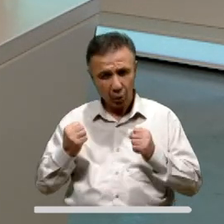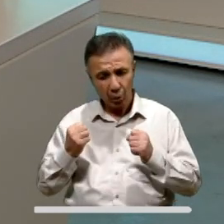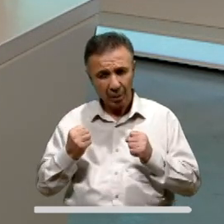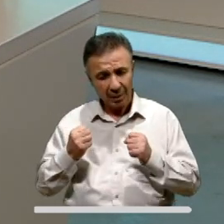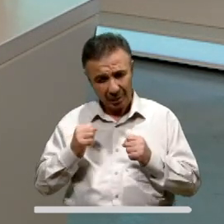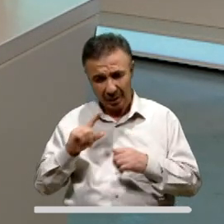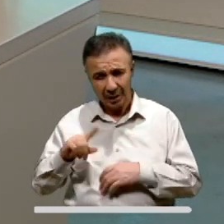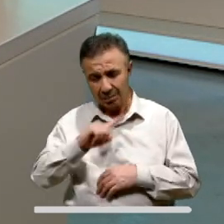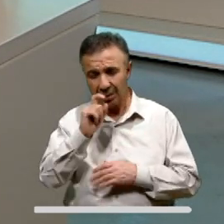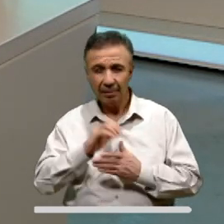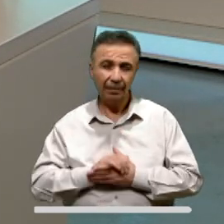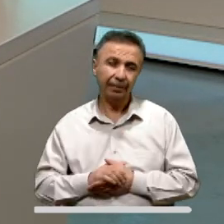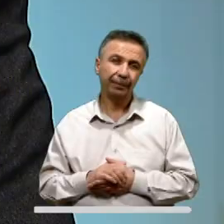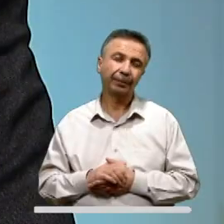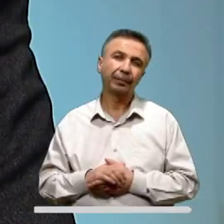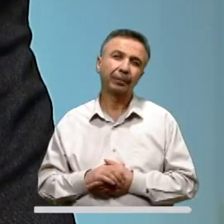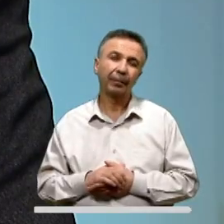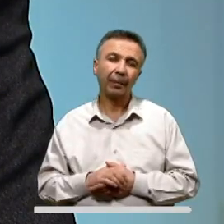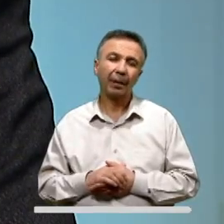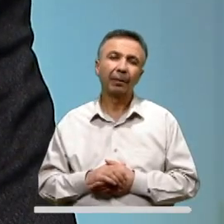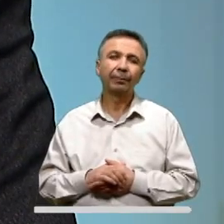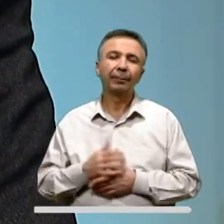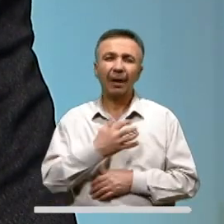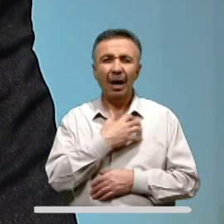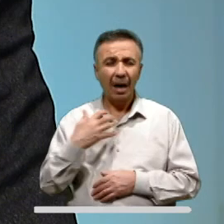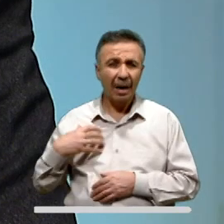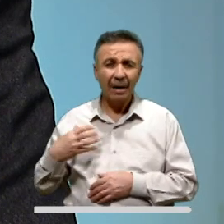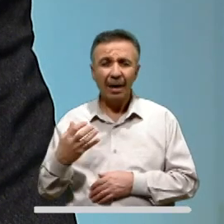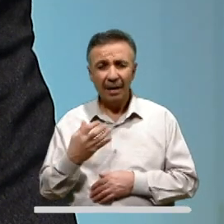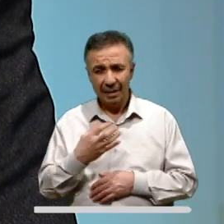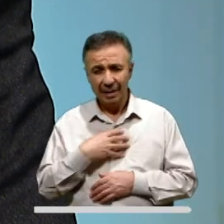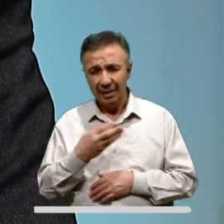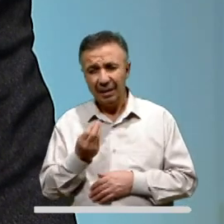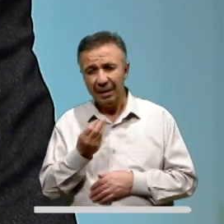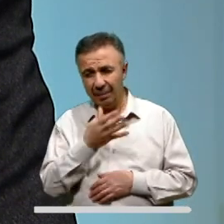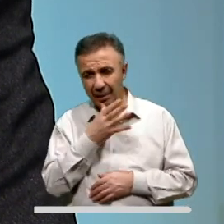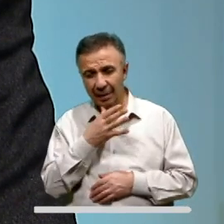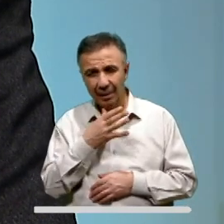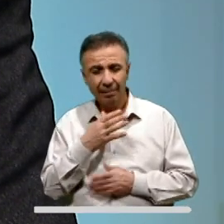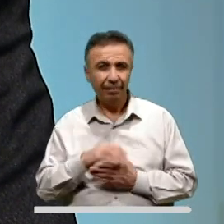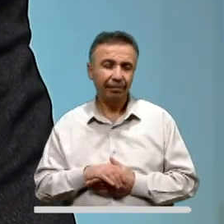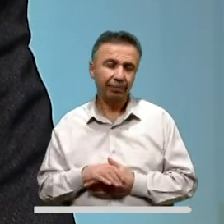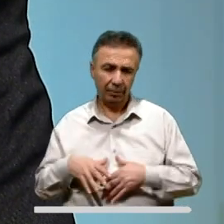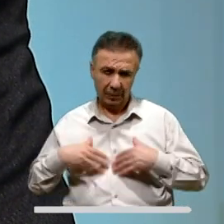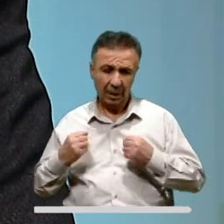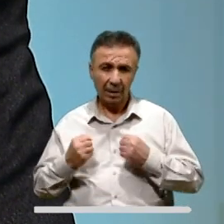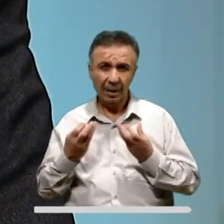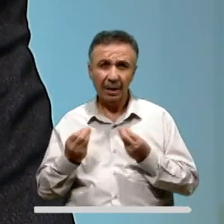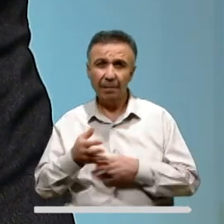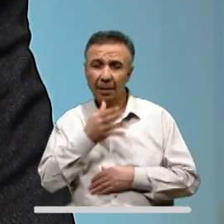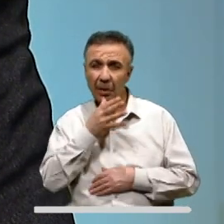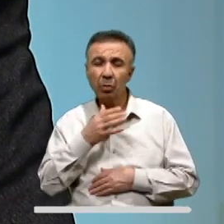mı? Tutmazsa ne yapmalı? Anne kendisini çok iyi bilir, bünyesini çok iyi bilir.